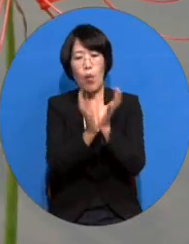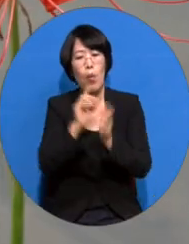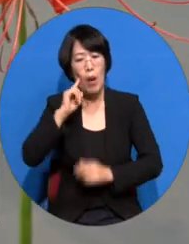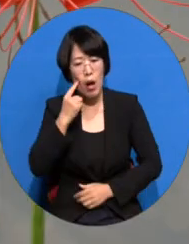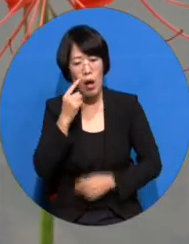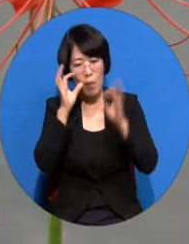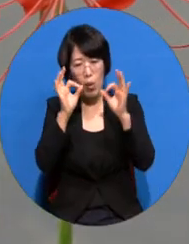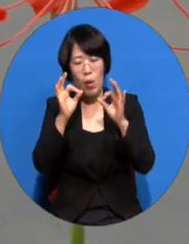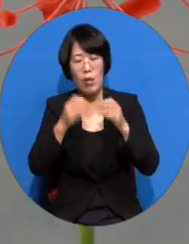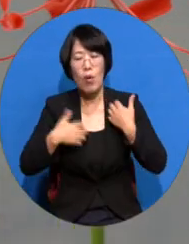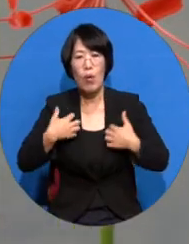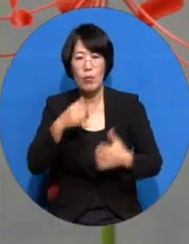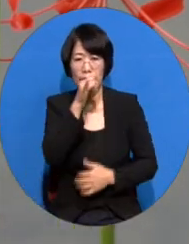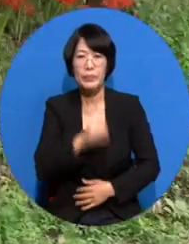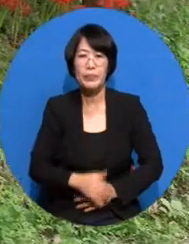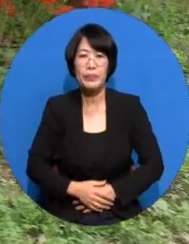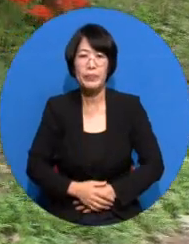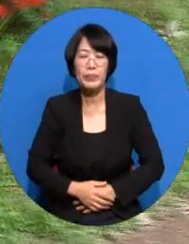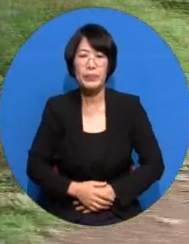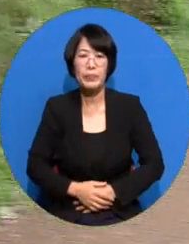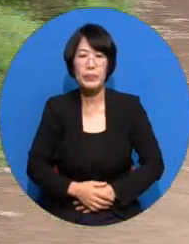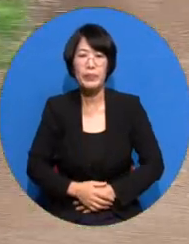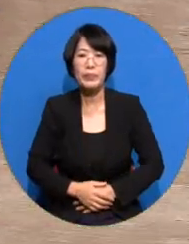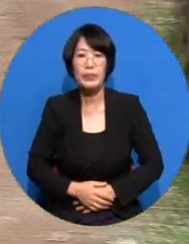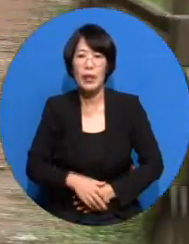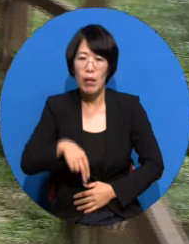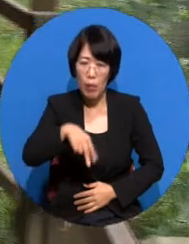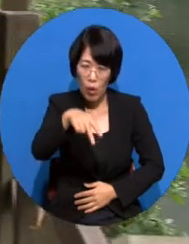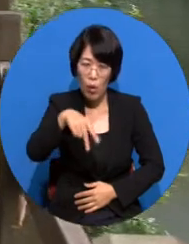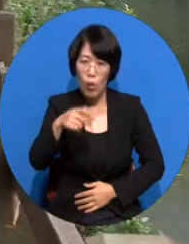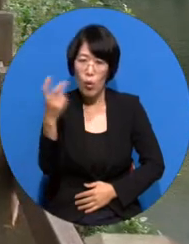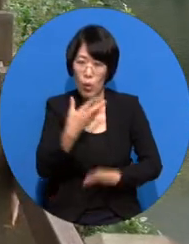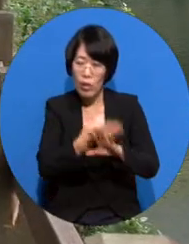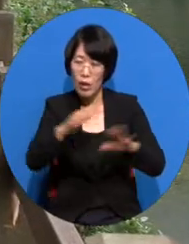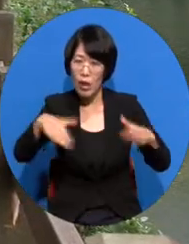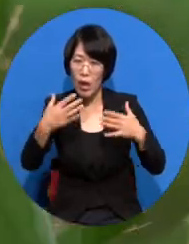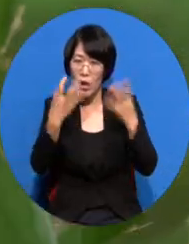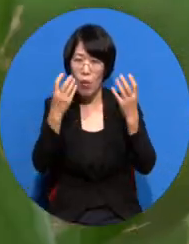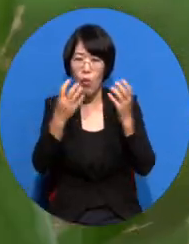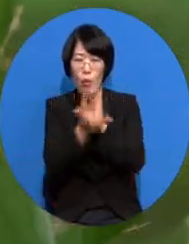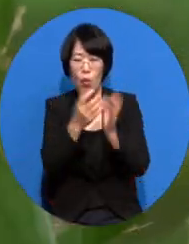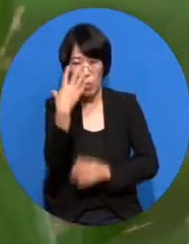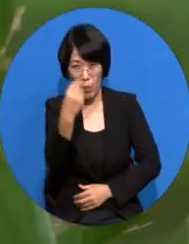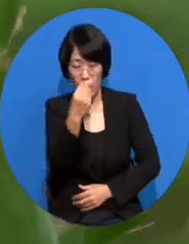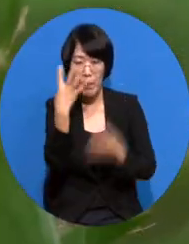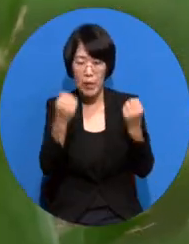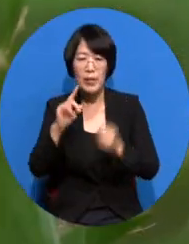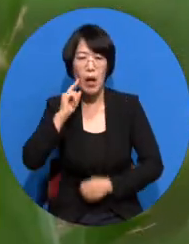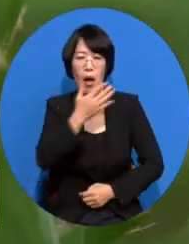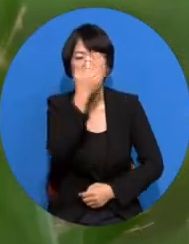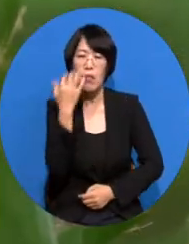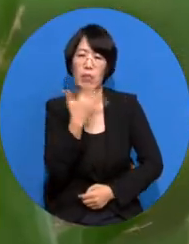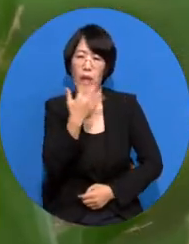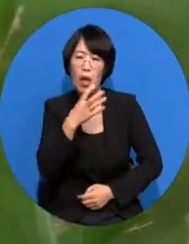꽃들을 볼 수 있다는 게 너무 좋은 것 같습니다. 인근을 걷다 보니 또 다른 가을 꽃들이 눈에 들어옵니다. 아름다운